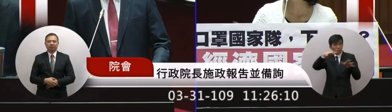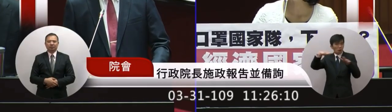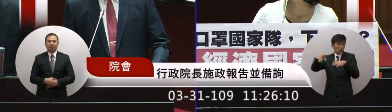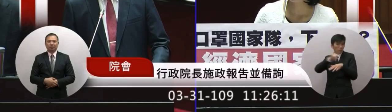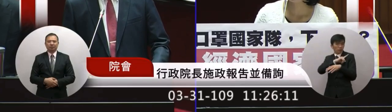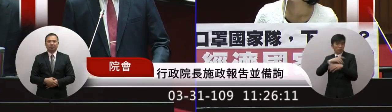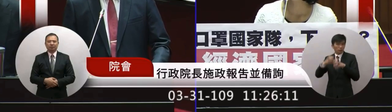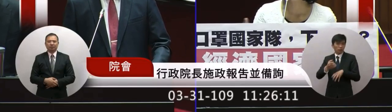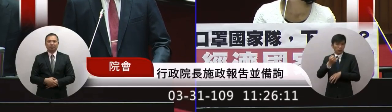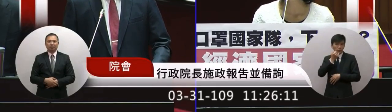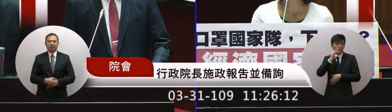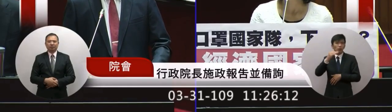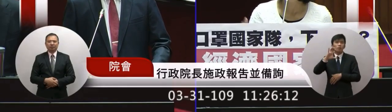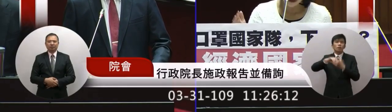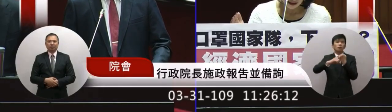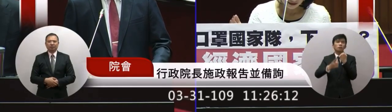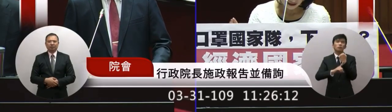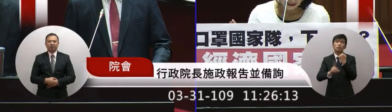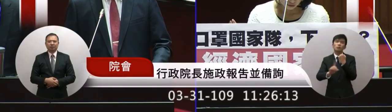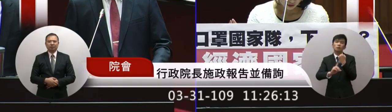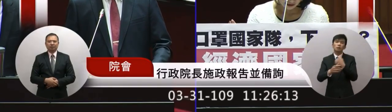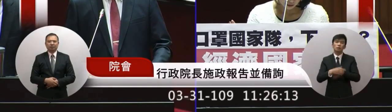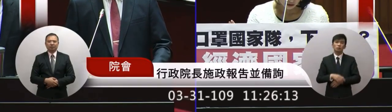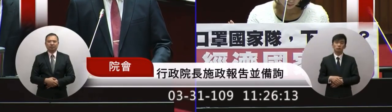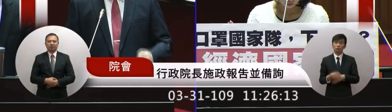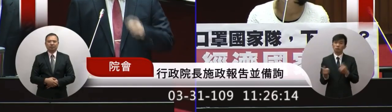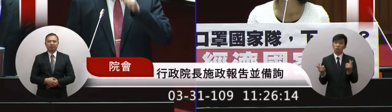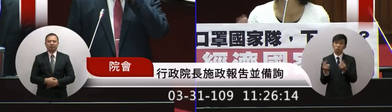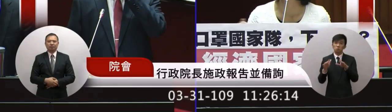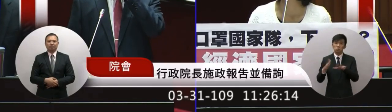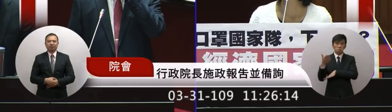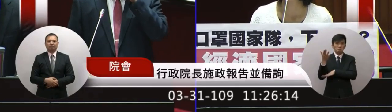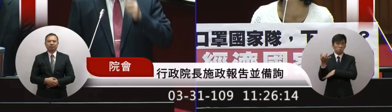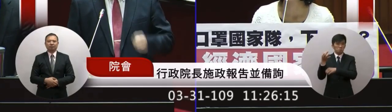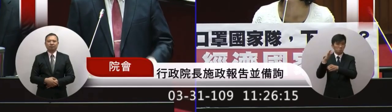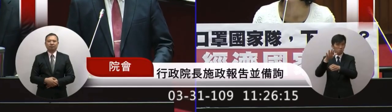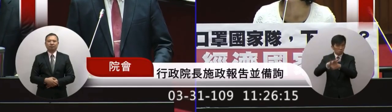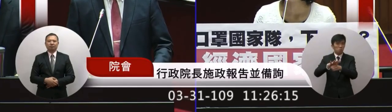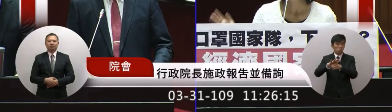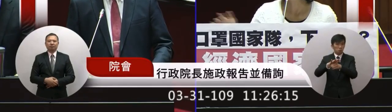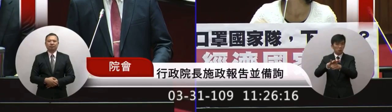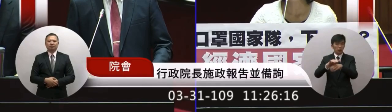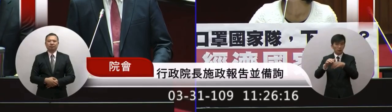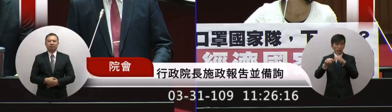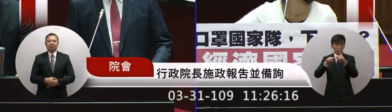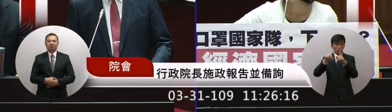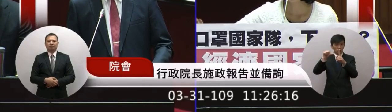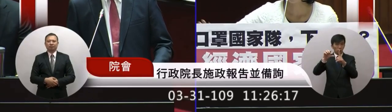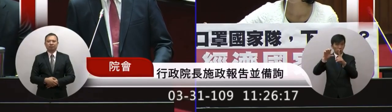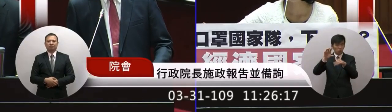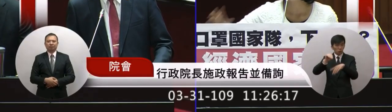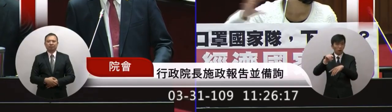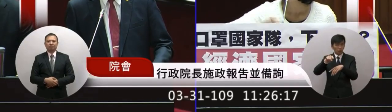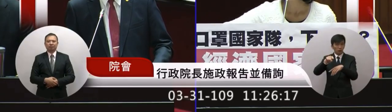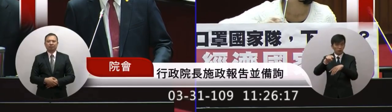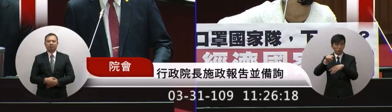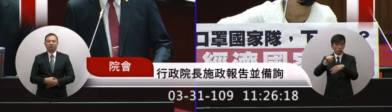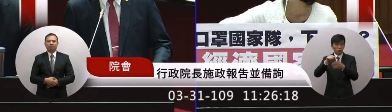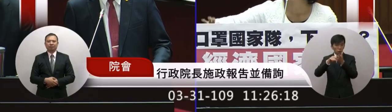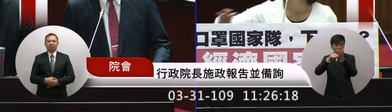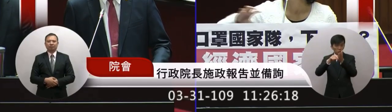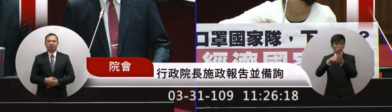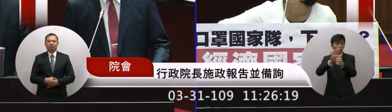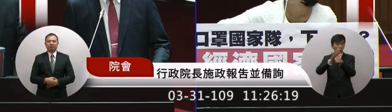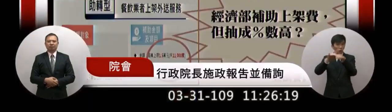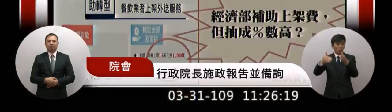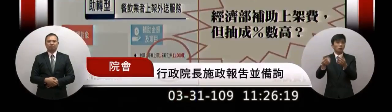那方法会是什么呢？包括我们知道现在所给予的补助是1.5万的上架费，可是他一直用抽成的哦，你那是